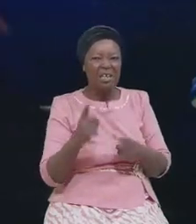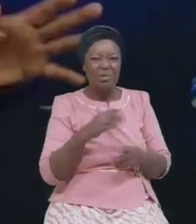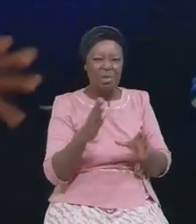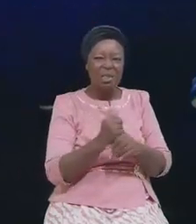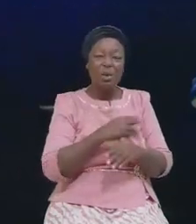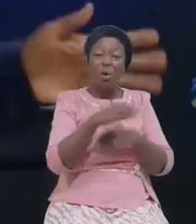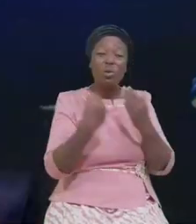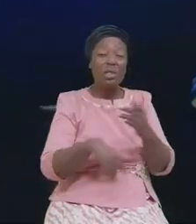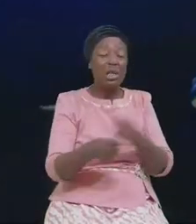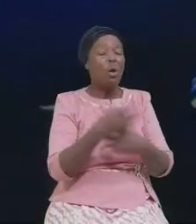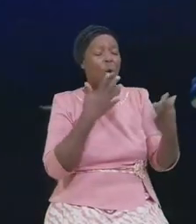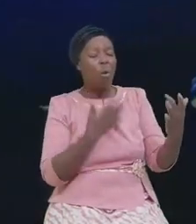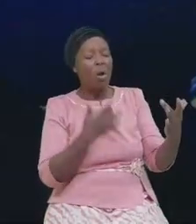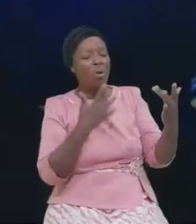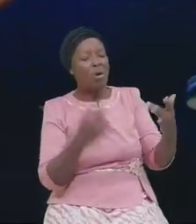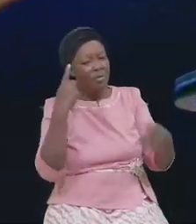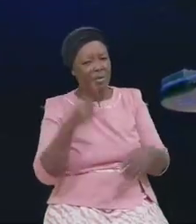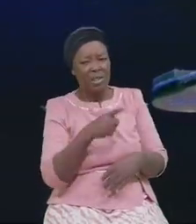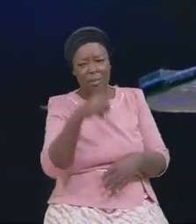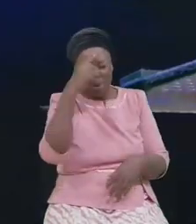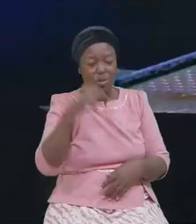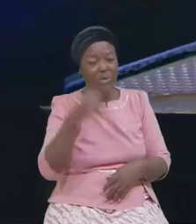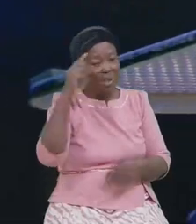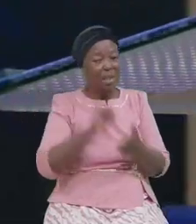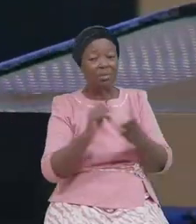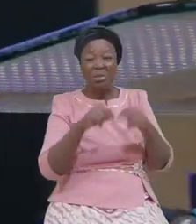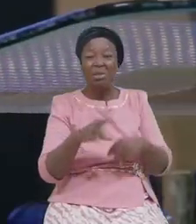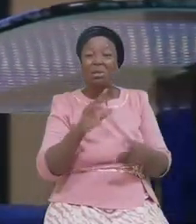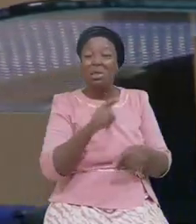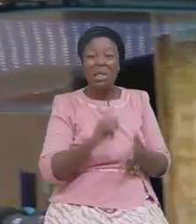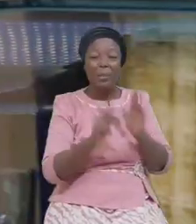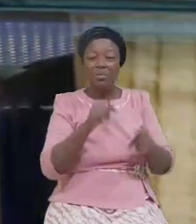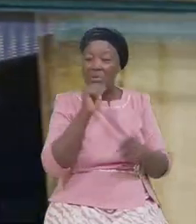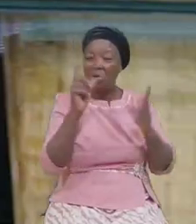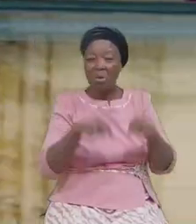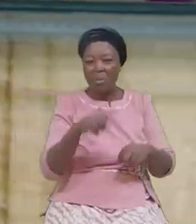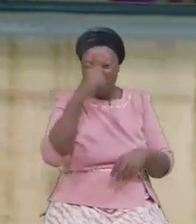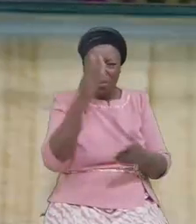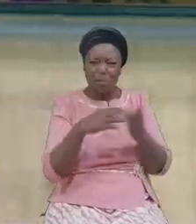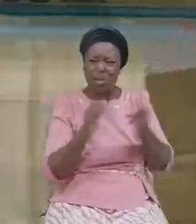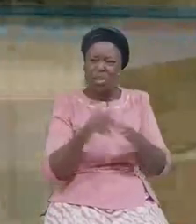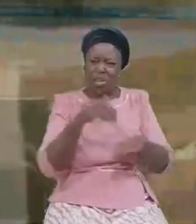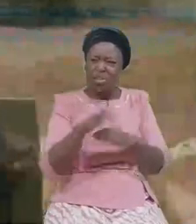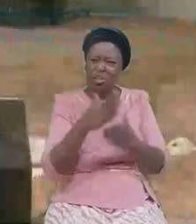prendre tout ton jour et tu vas rester là-bas, perdre tout ton temps. Et des fois quelqu'un t'envoie quelque chose et tu dois être